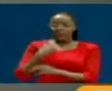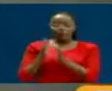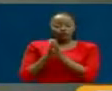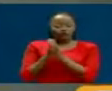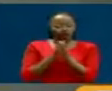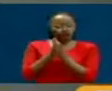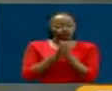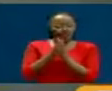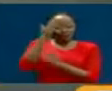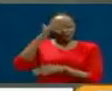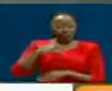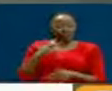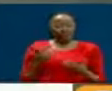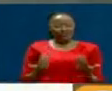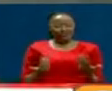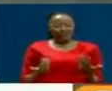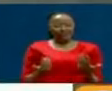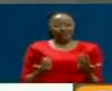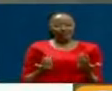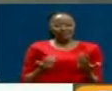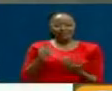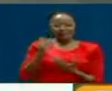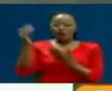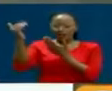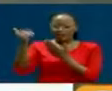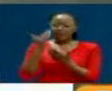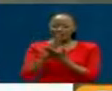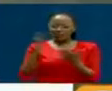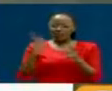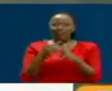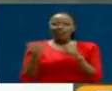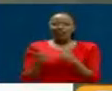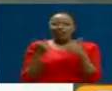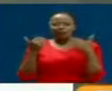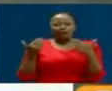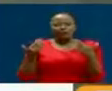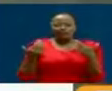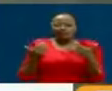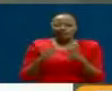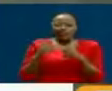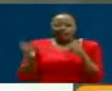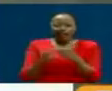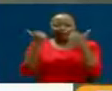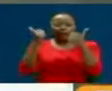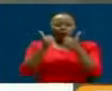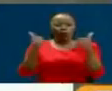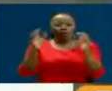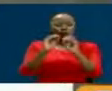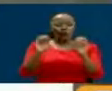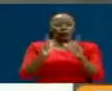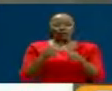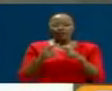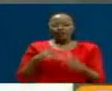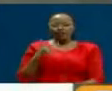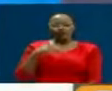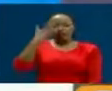I was eager. You know that feeling that you are expecting something and then it did not turn out well. You